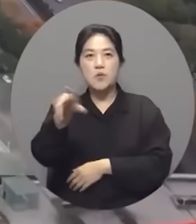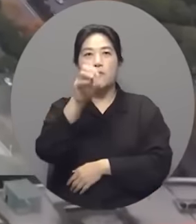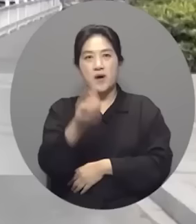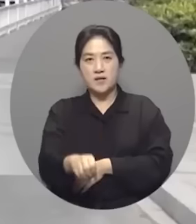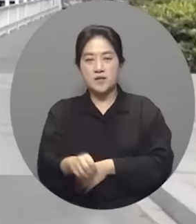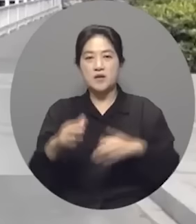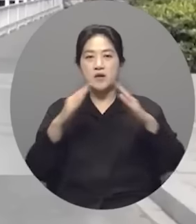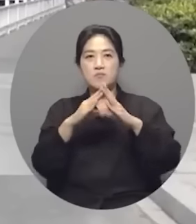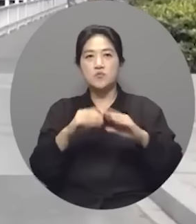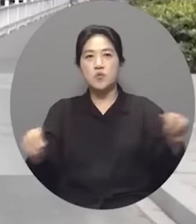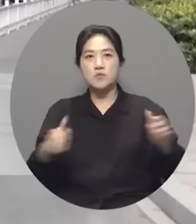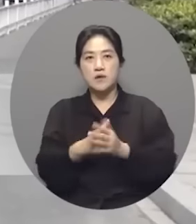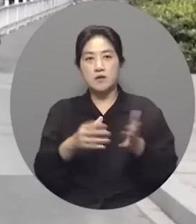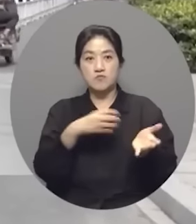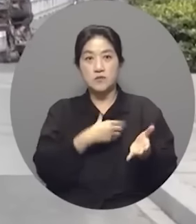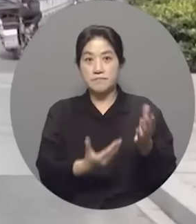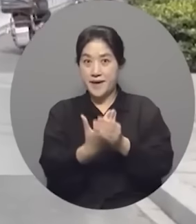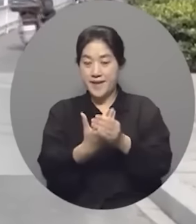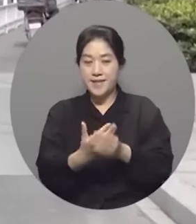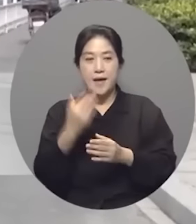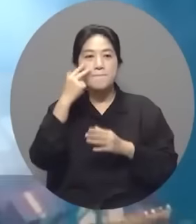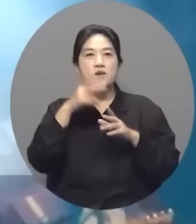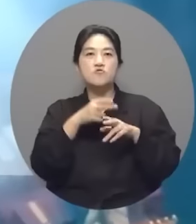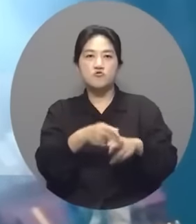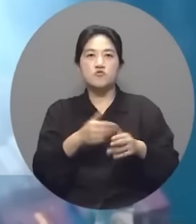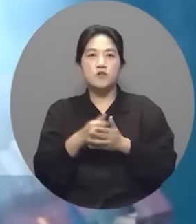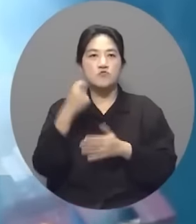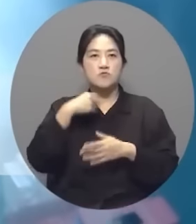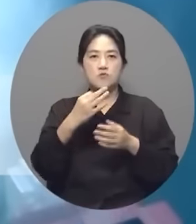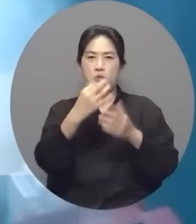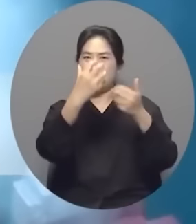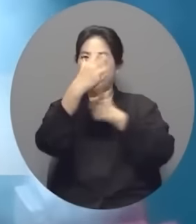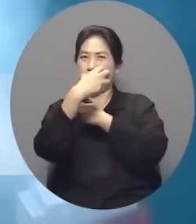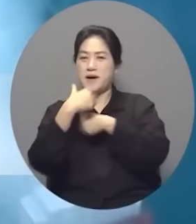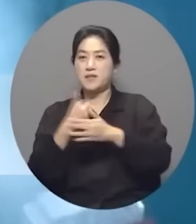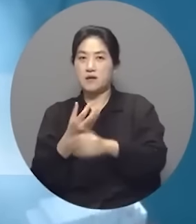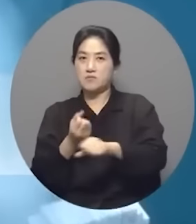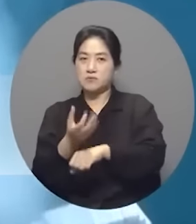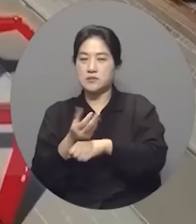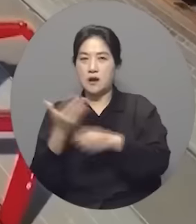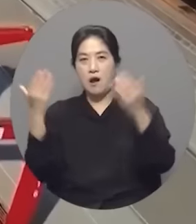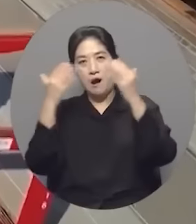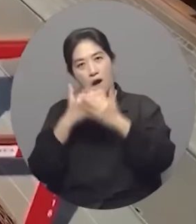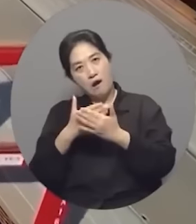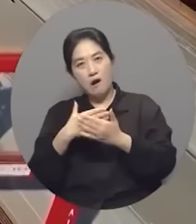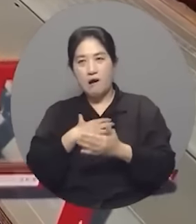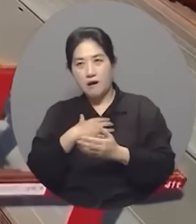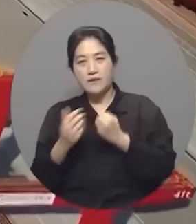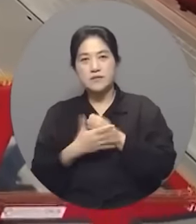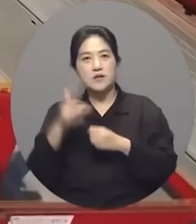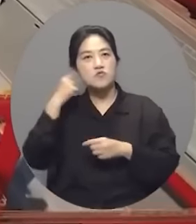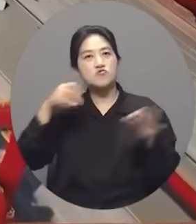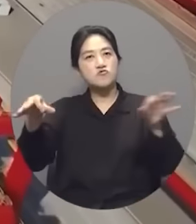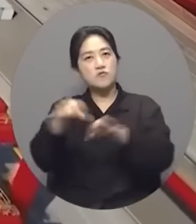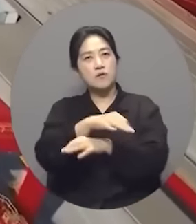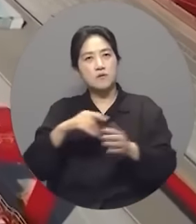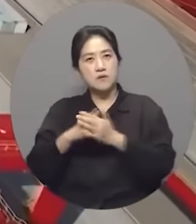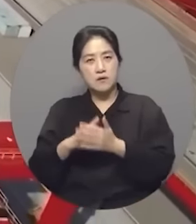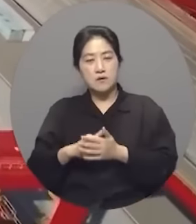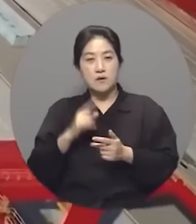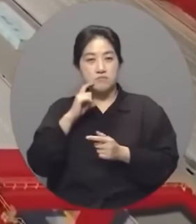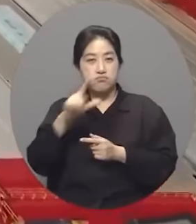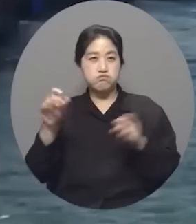부동산 시장 위기에 다 미국 주도의 대중국 규제로 수출 전망도 어둡다 보니 중국 경제가 장기불황에